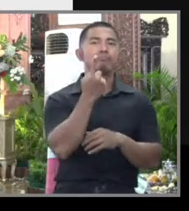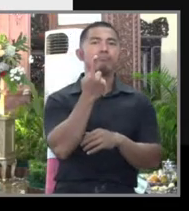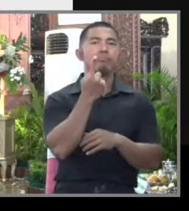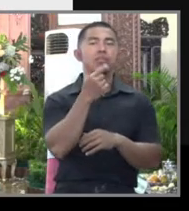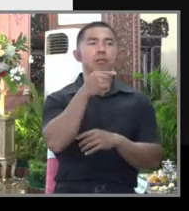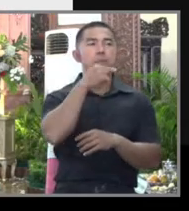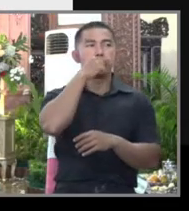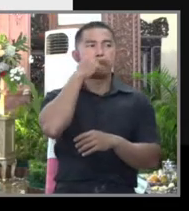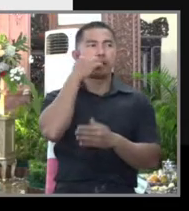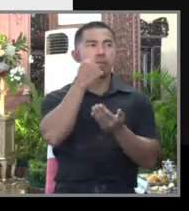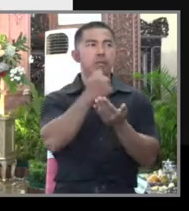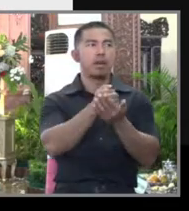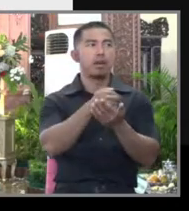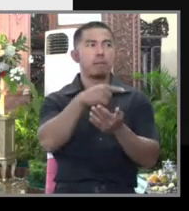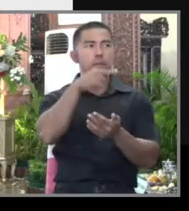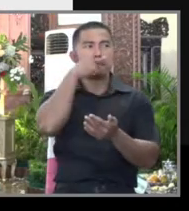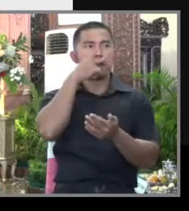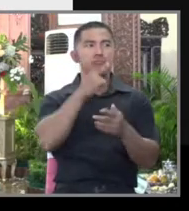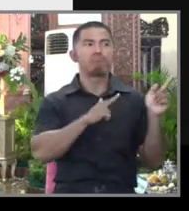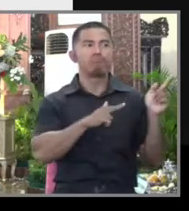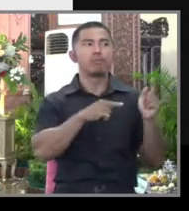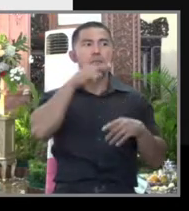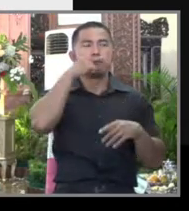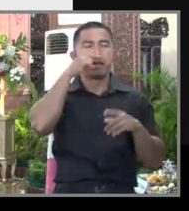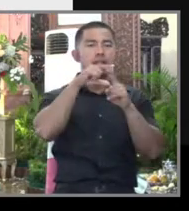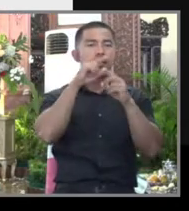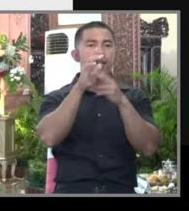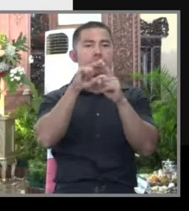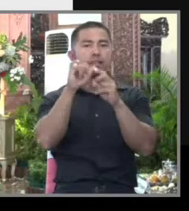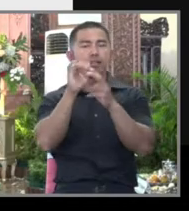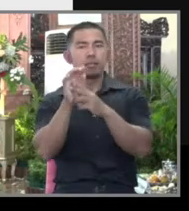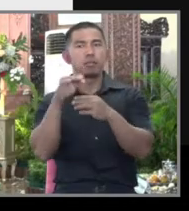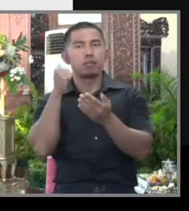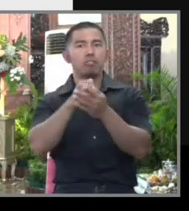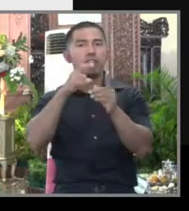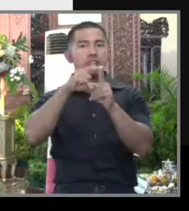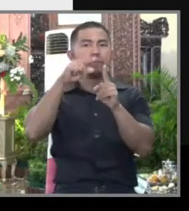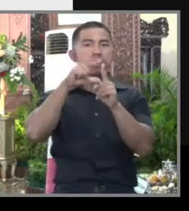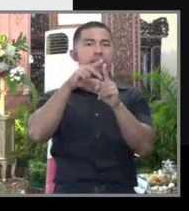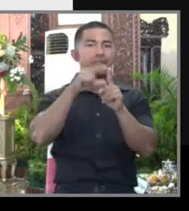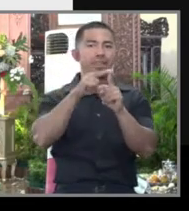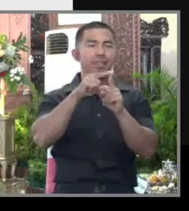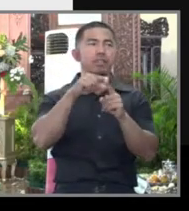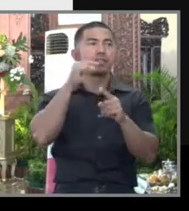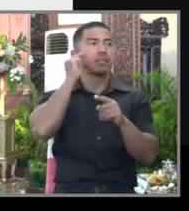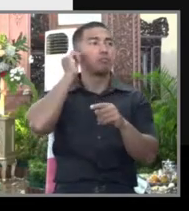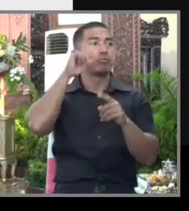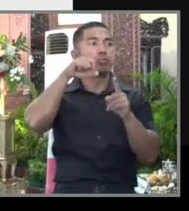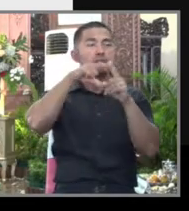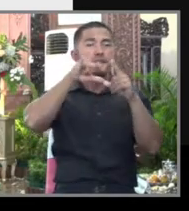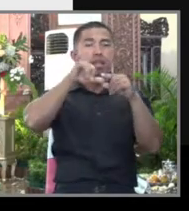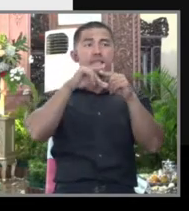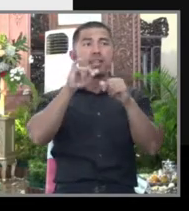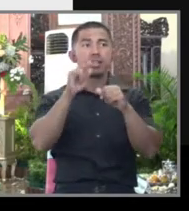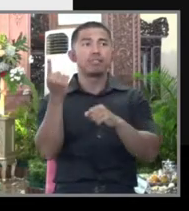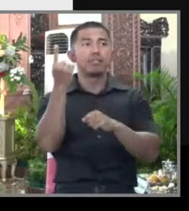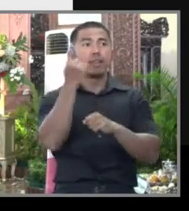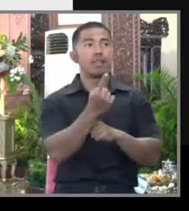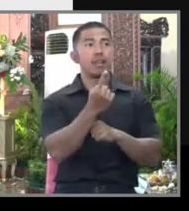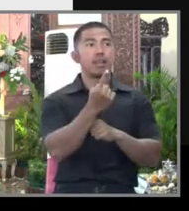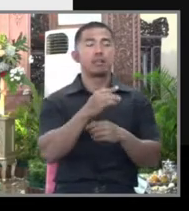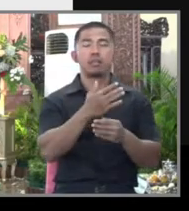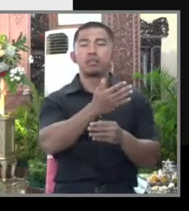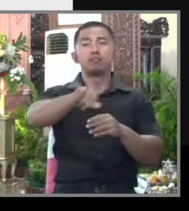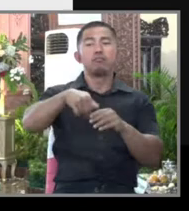Forkopinda, ada Pak Kapolres, ada Pak Dandim, ada Ketua DPRD, buka jari hadir semuanya beserta